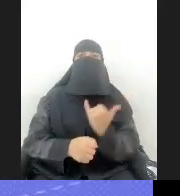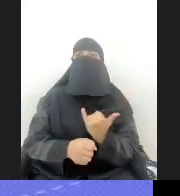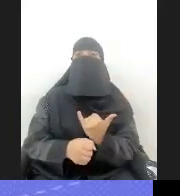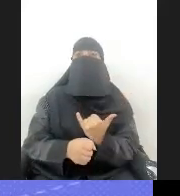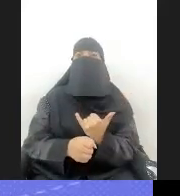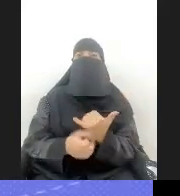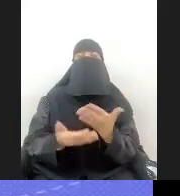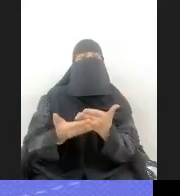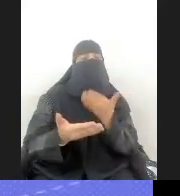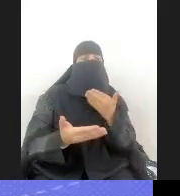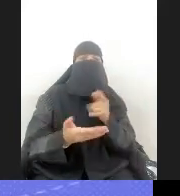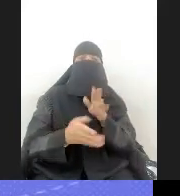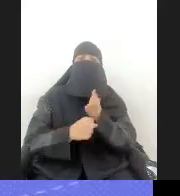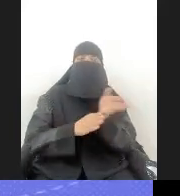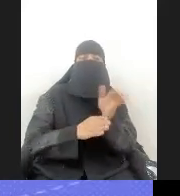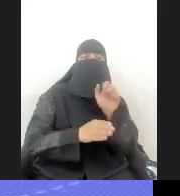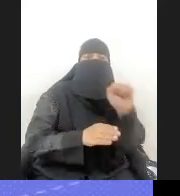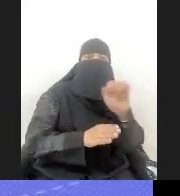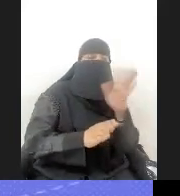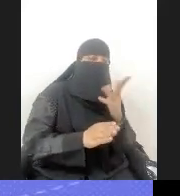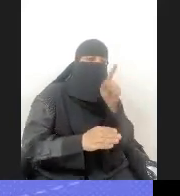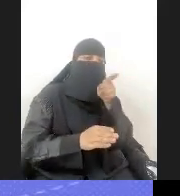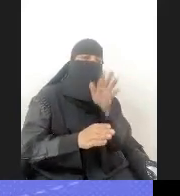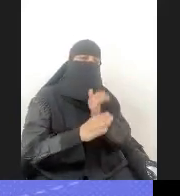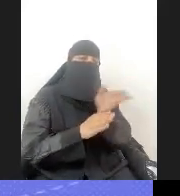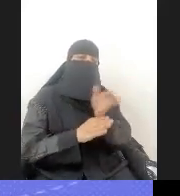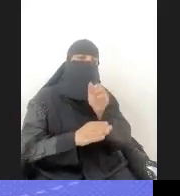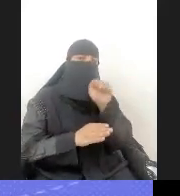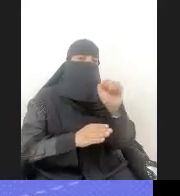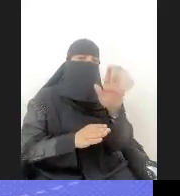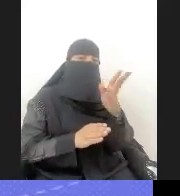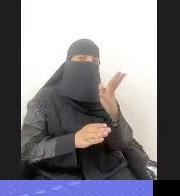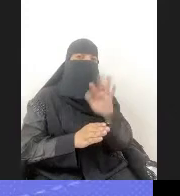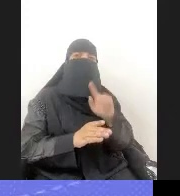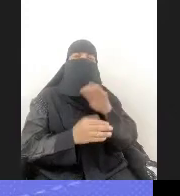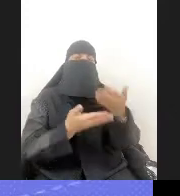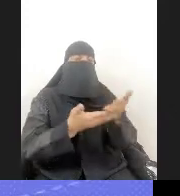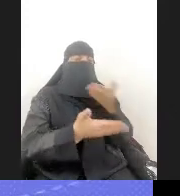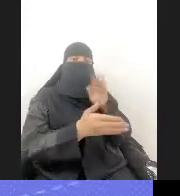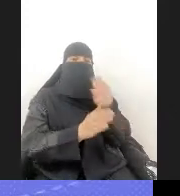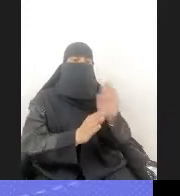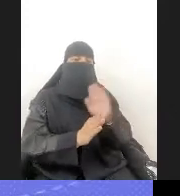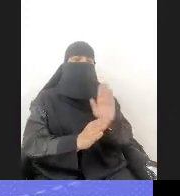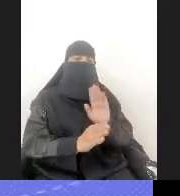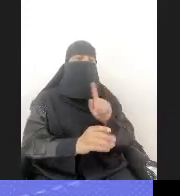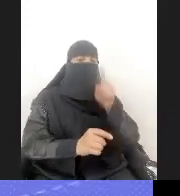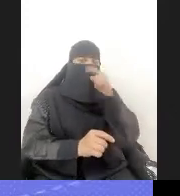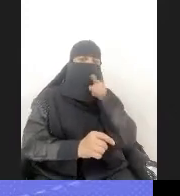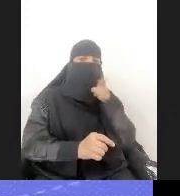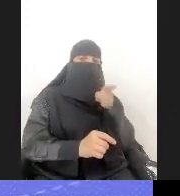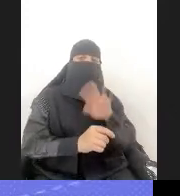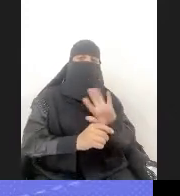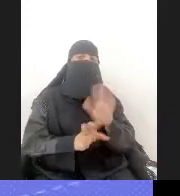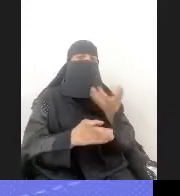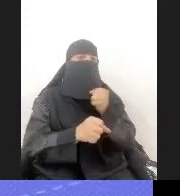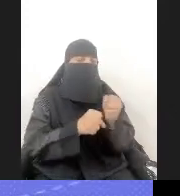النظر عن التخصص، بغض النظر عن المستوى التعليمي، بغض النظر عن الجهة التي تعمل أو تعملين